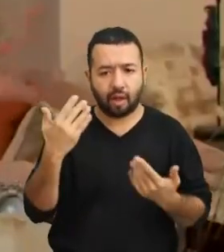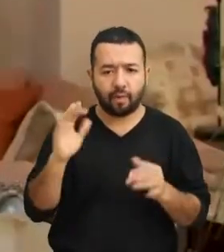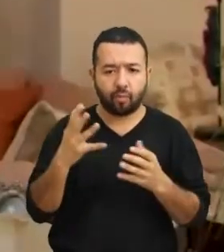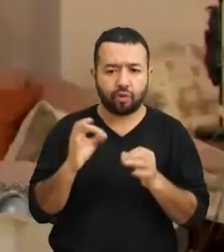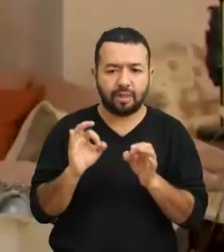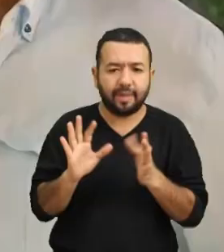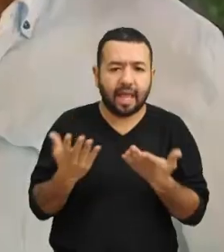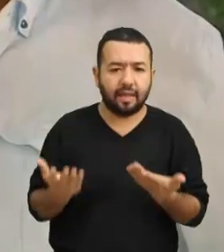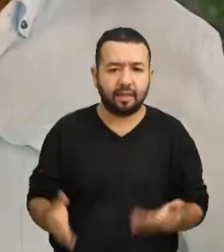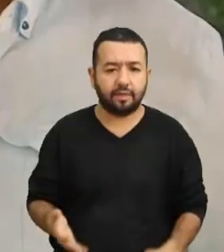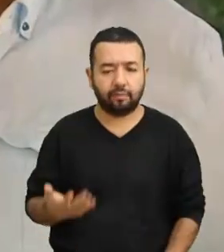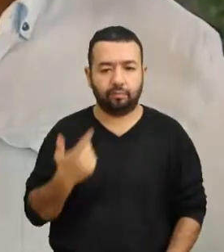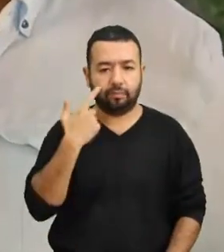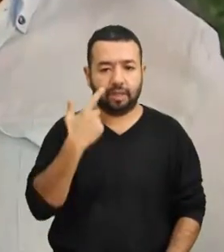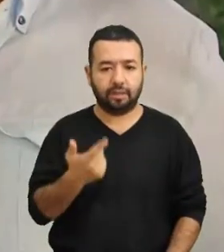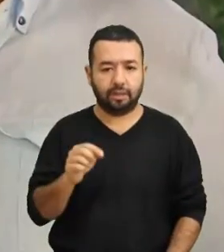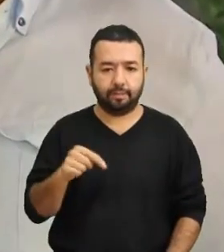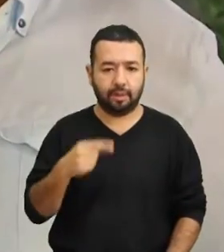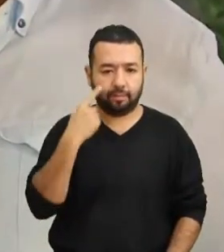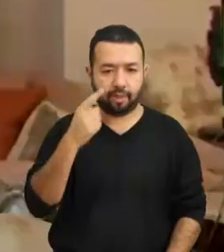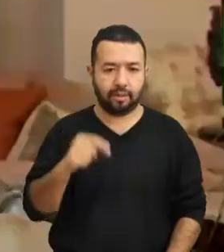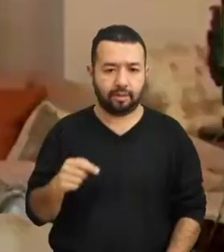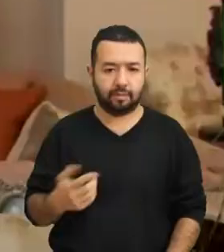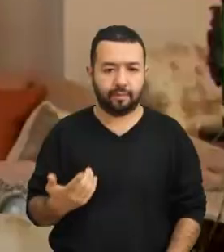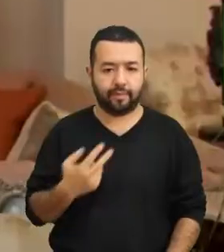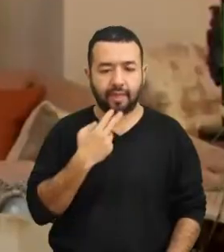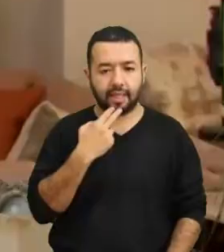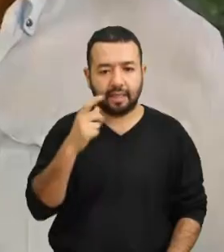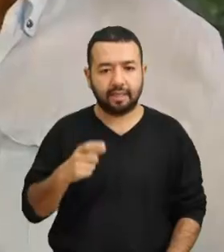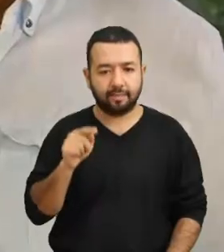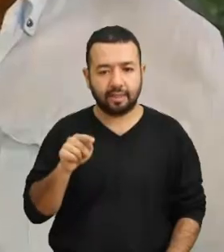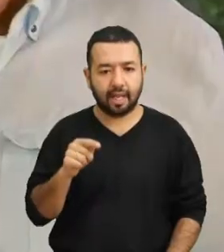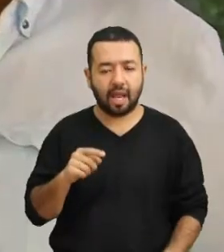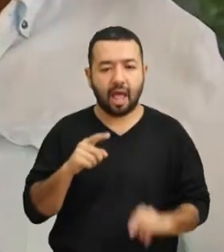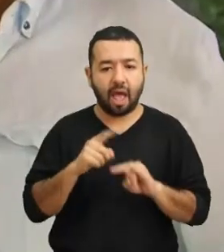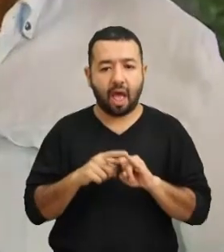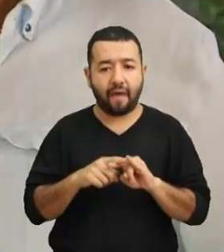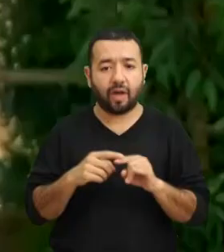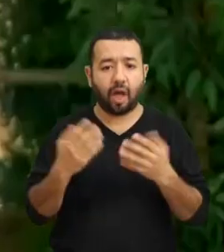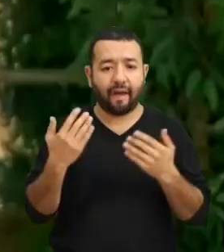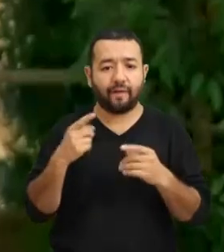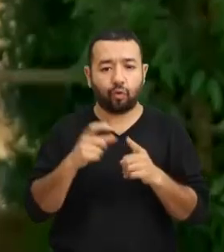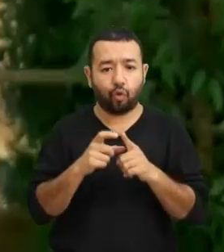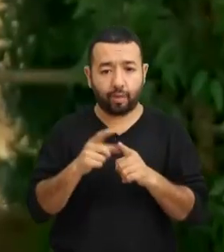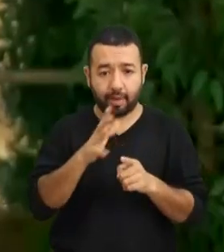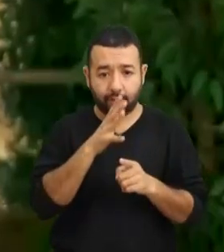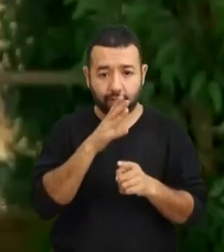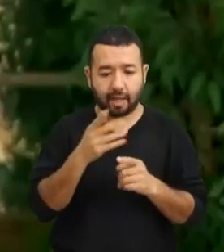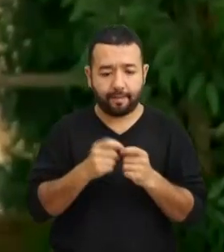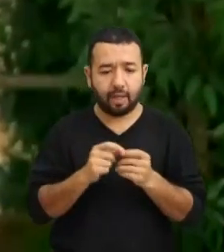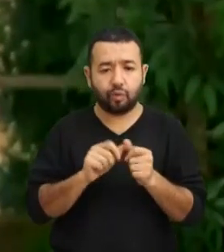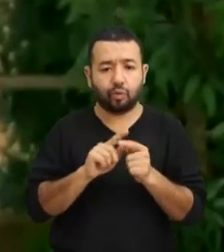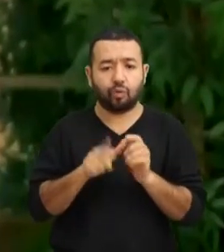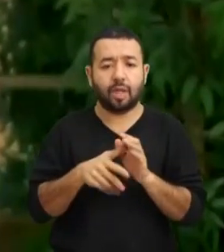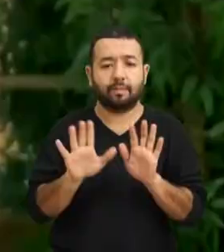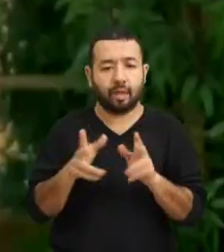bozacak gibi durmuyor mu? Bak şimdi. Bak şimdi. Kızım sen hava durumundan daha mı iyi bileceksin ya? Yani Biricik, uzatma.